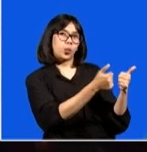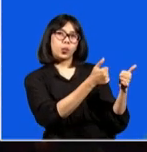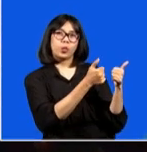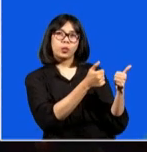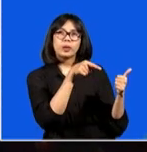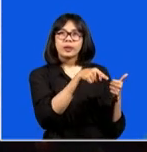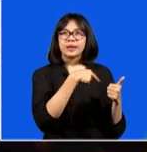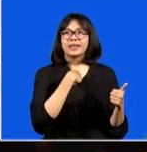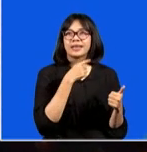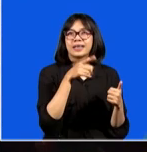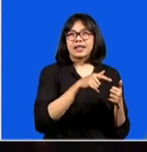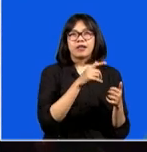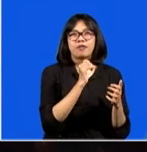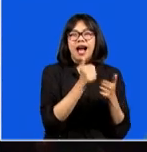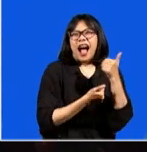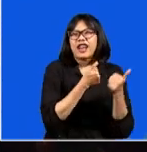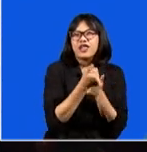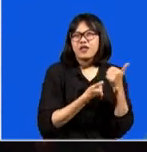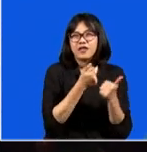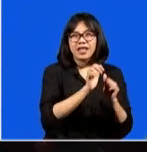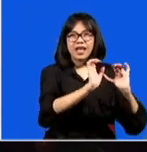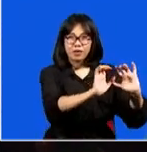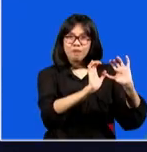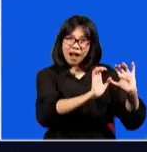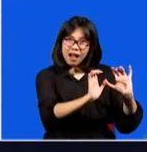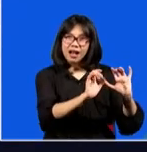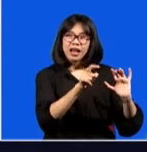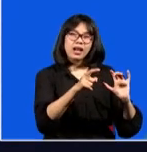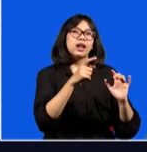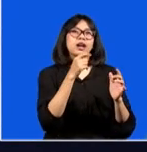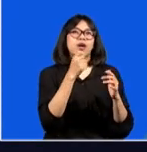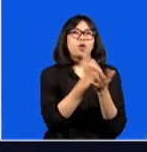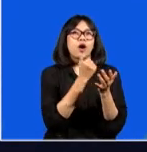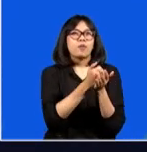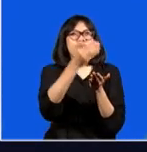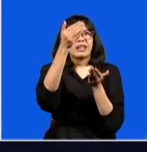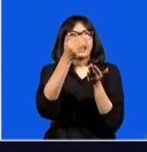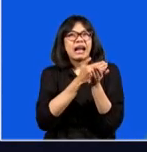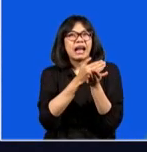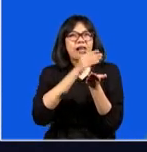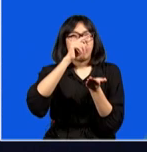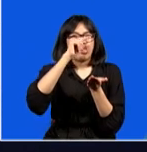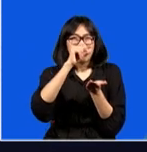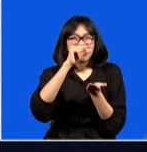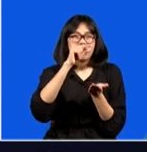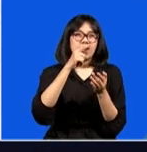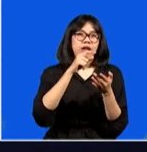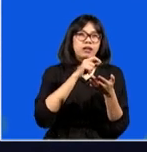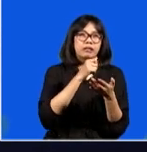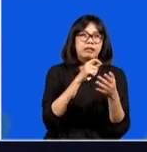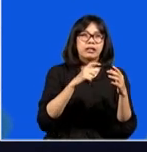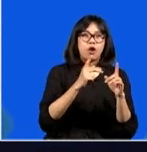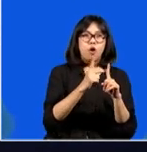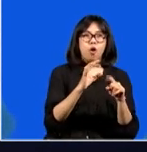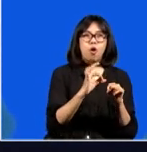begitu banyak aktivitas walaupun dengan gaji yang begitu minim honor honorer tapi masih punya